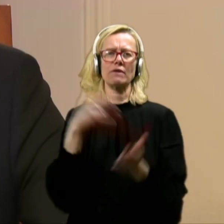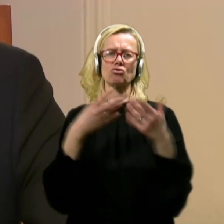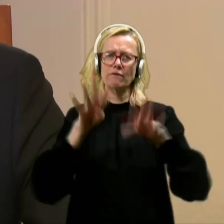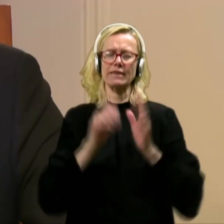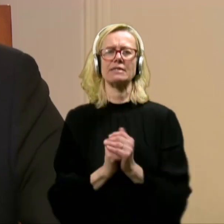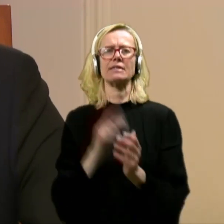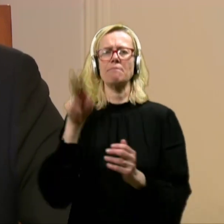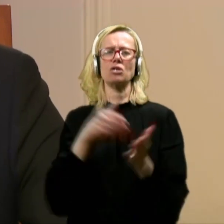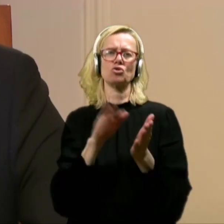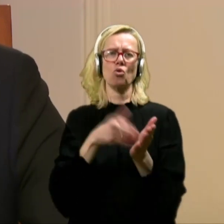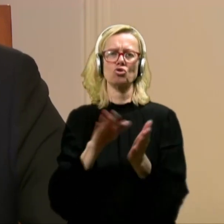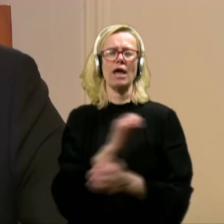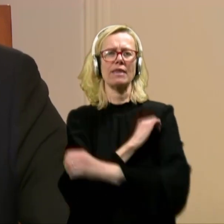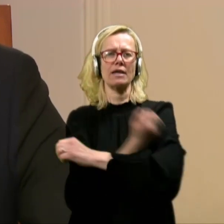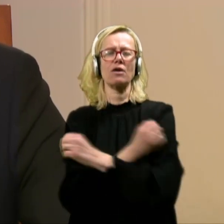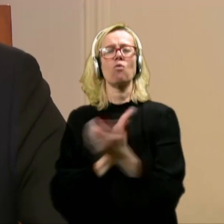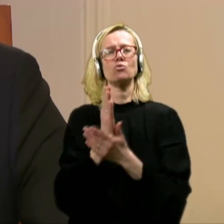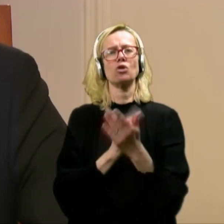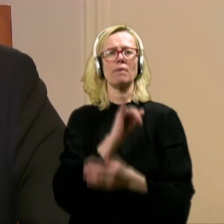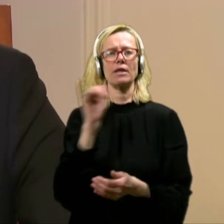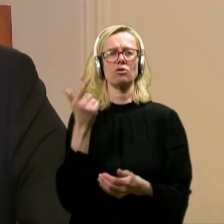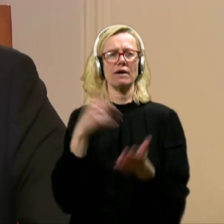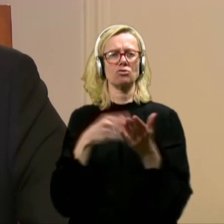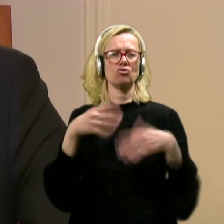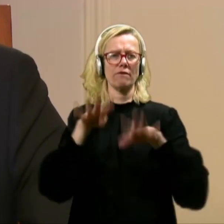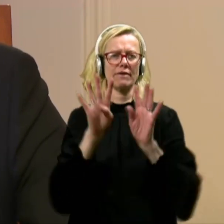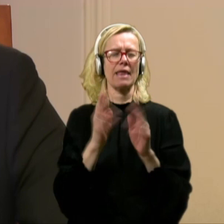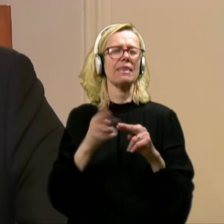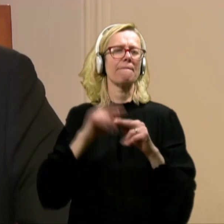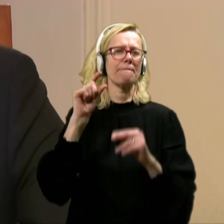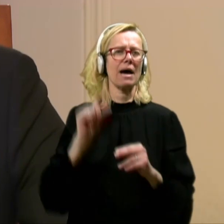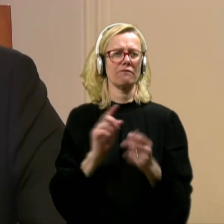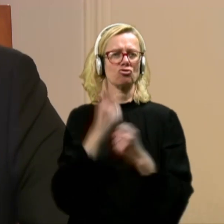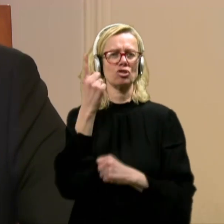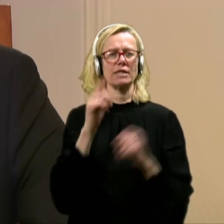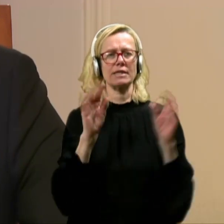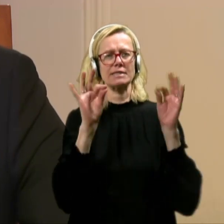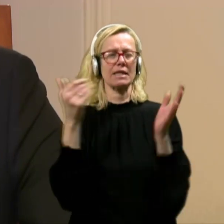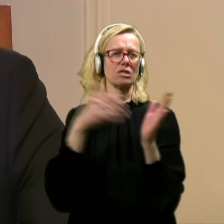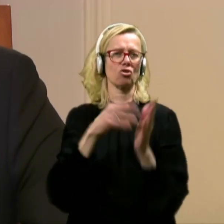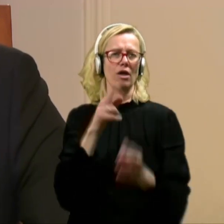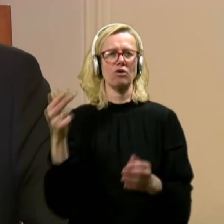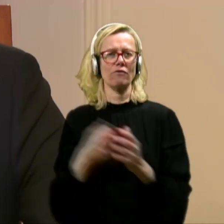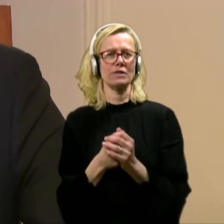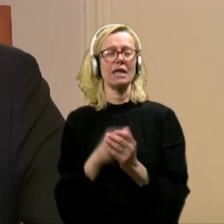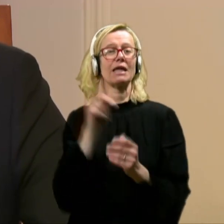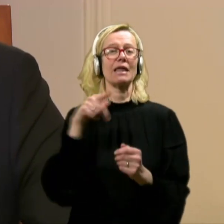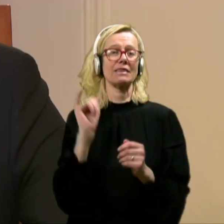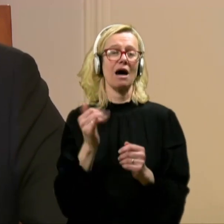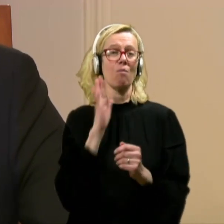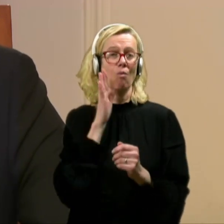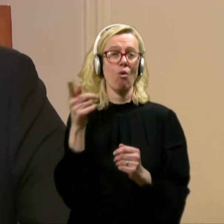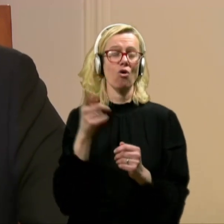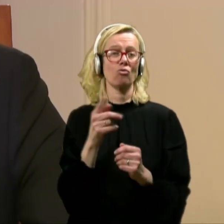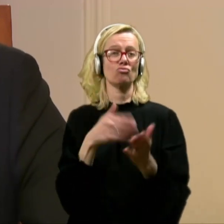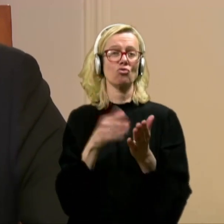2019, da ima stroške energije v poslovnem letu 2019 najmanj v višini 10 tisoč evrov in da mu bodo